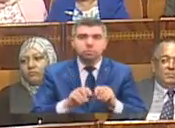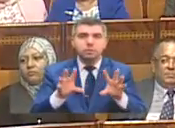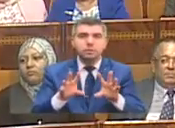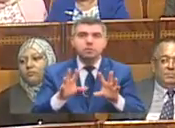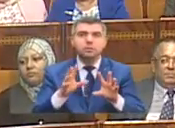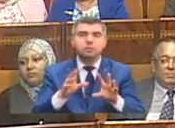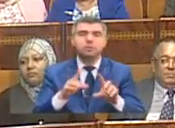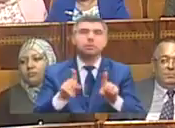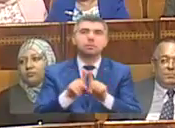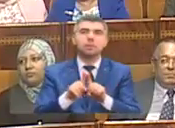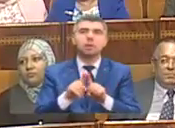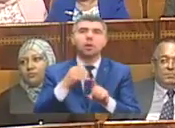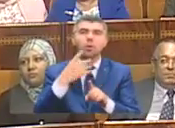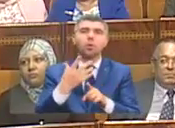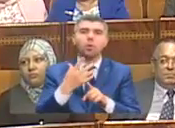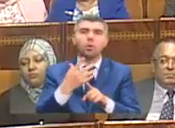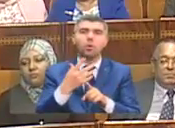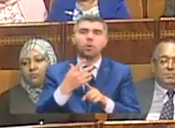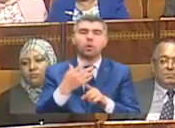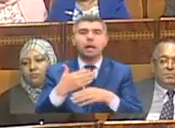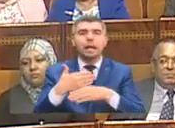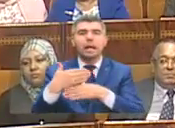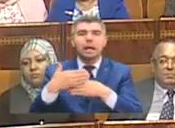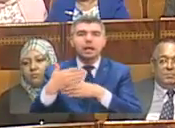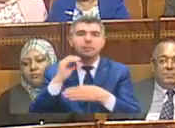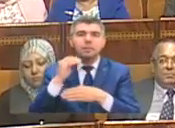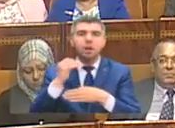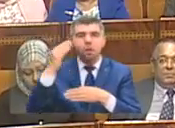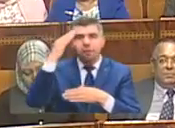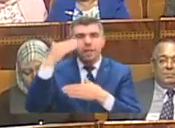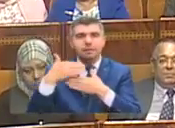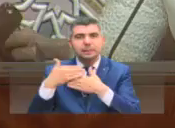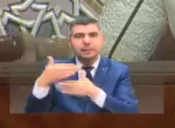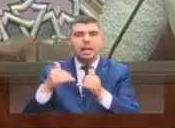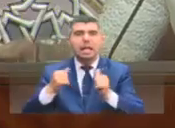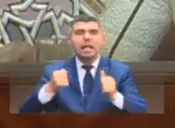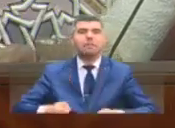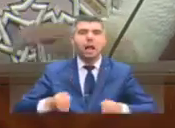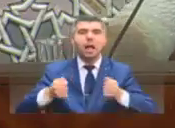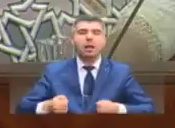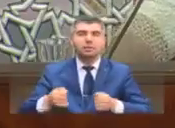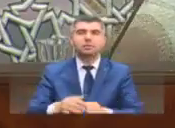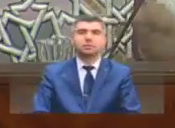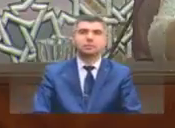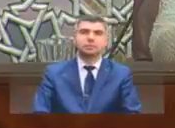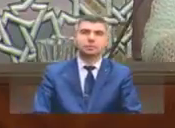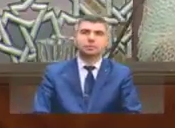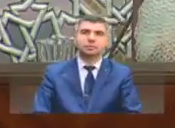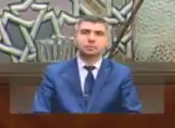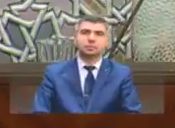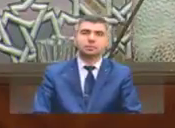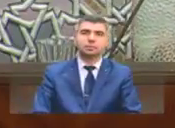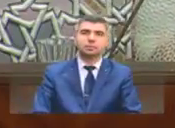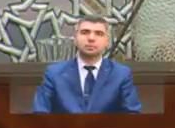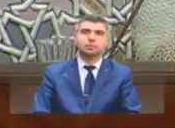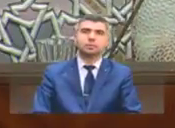ازرو، من مدينه ازرو مرون بالحدوه ديفران. شكرا شكرا شكرا. خليك